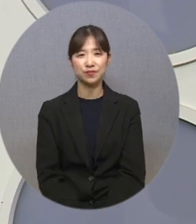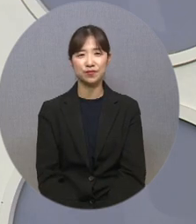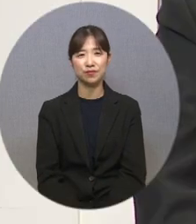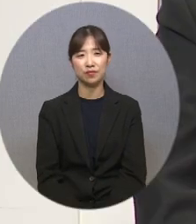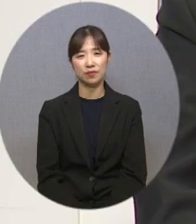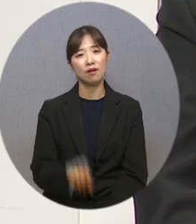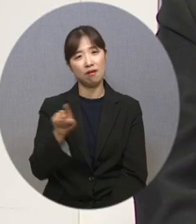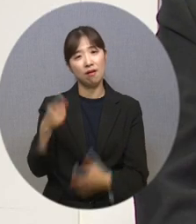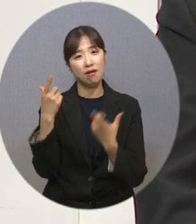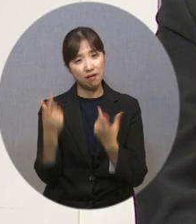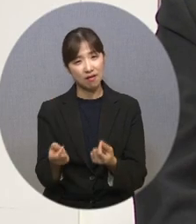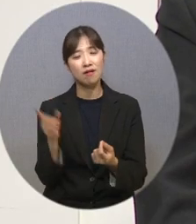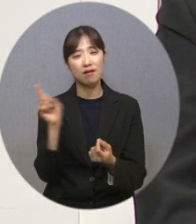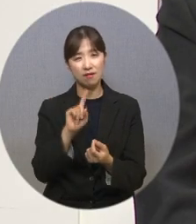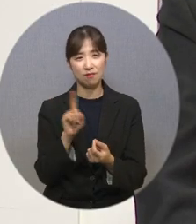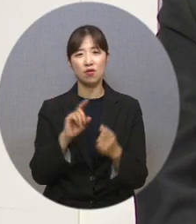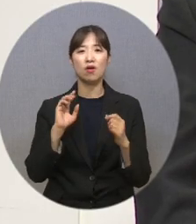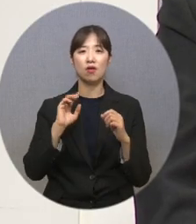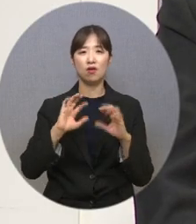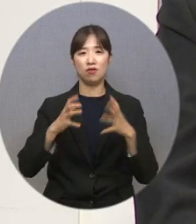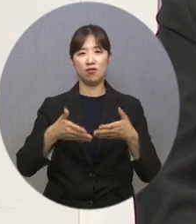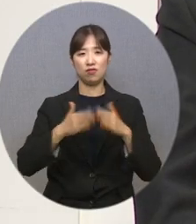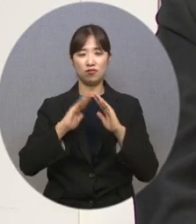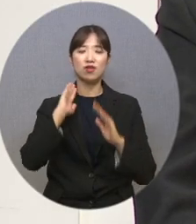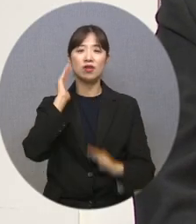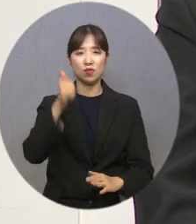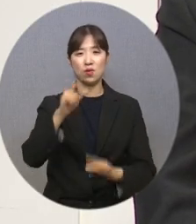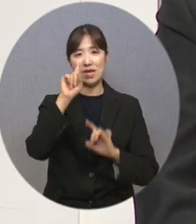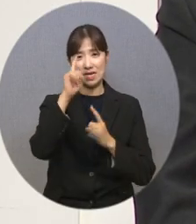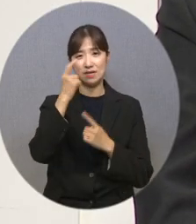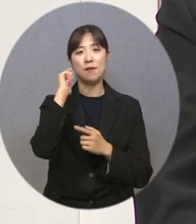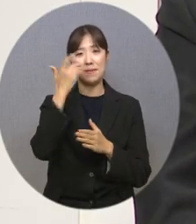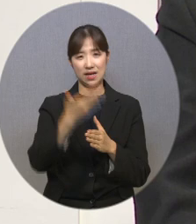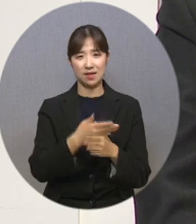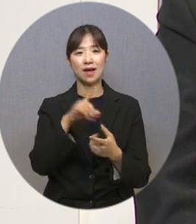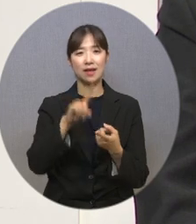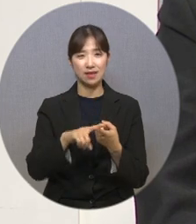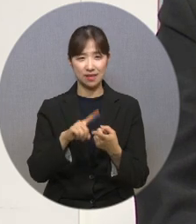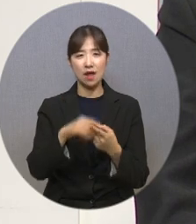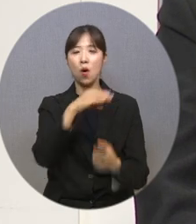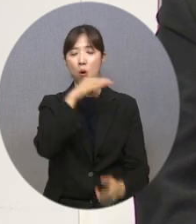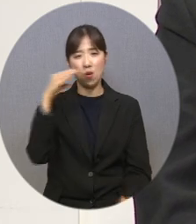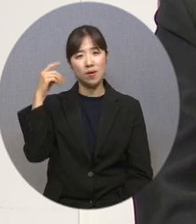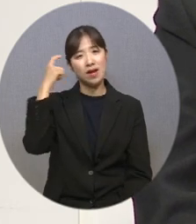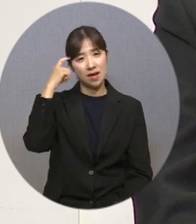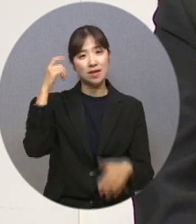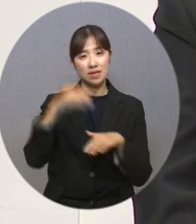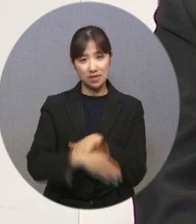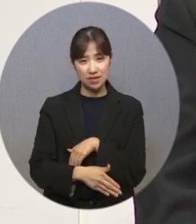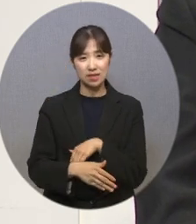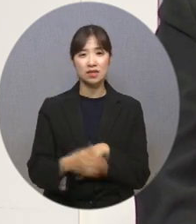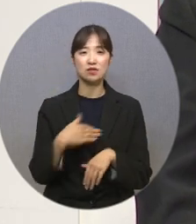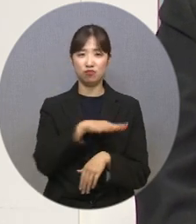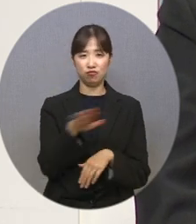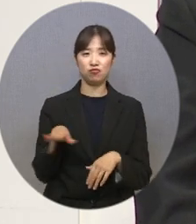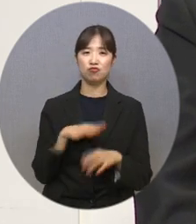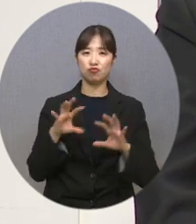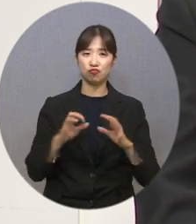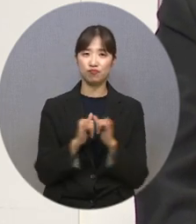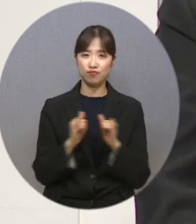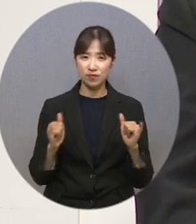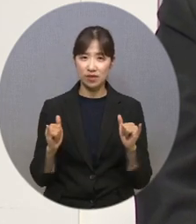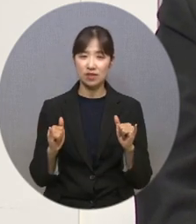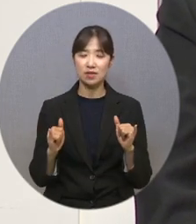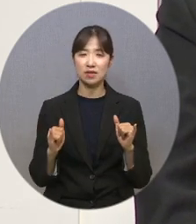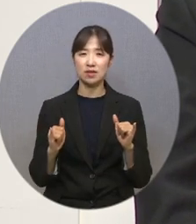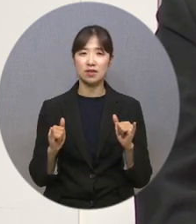같은 선상에서 건국 대통령 이제 이승만 박사에 대한 올바른 인식이 뭔가 우리